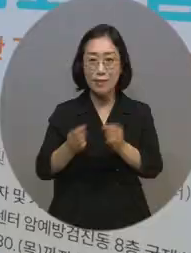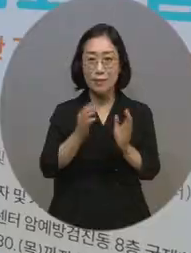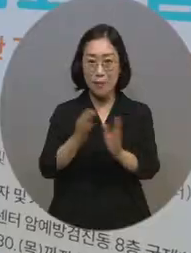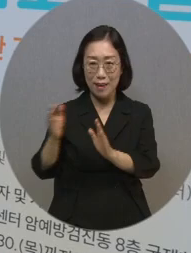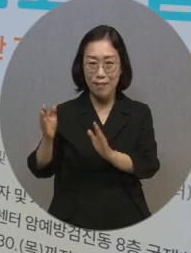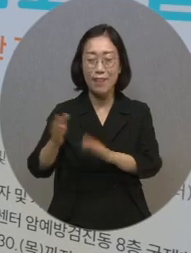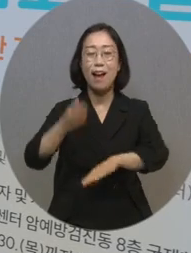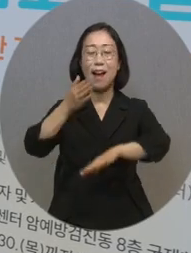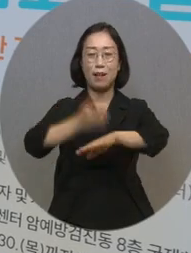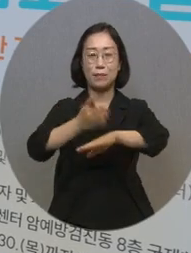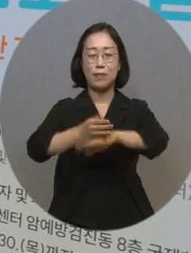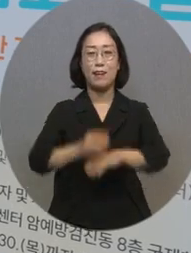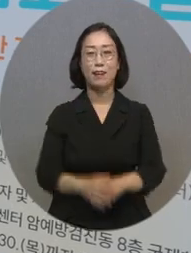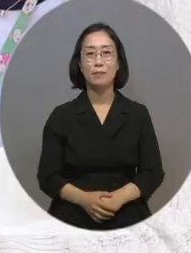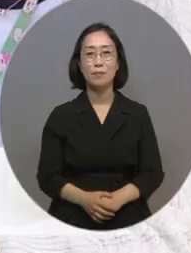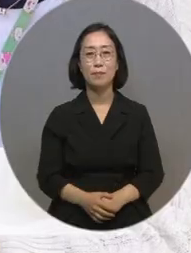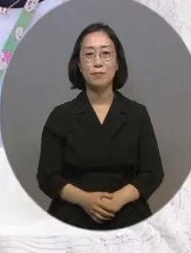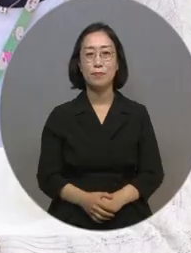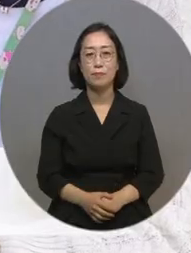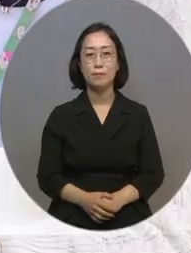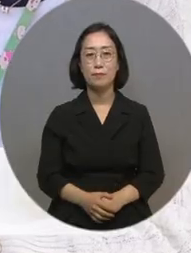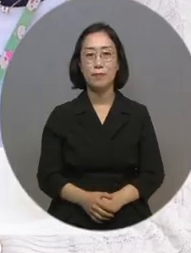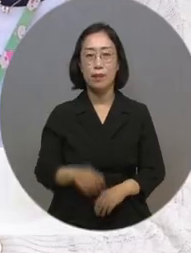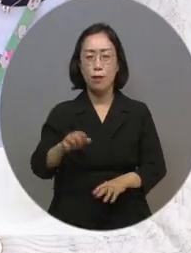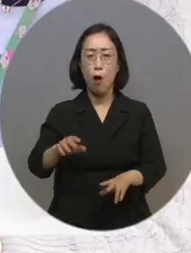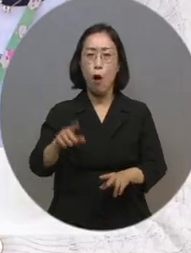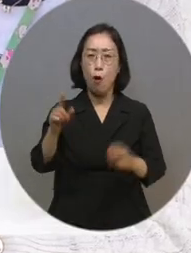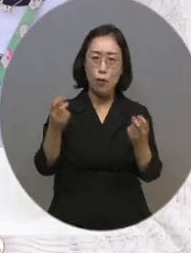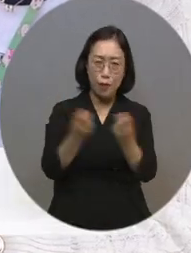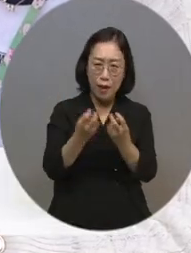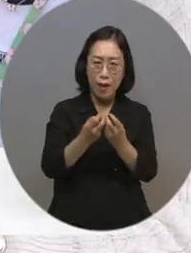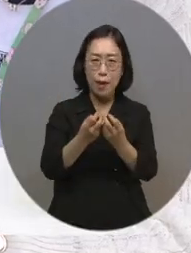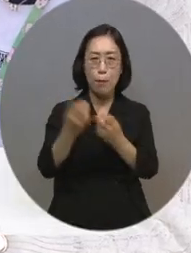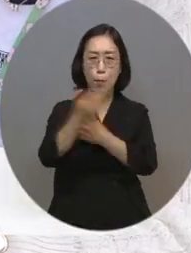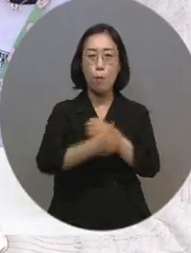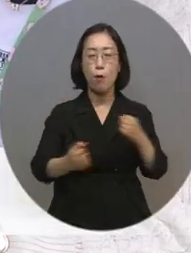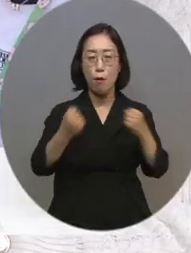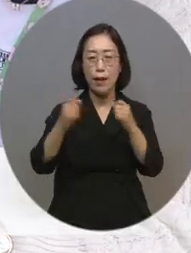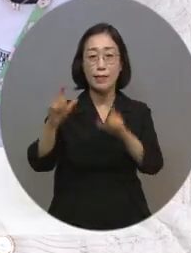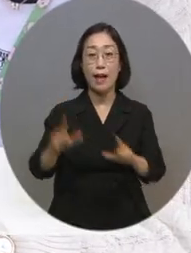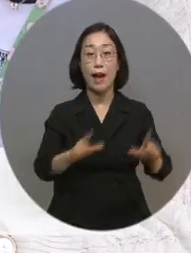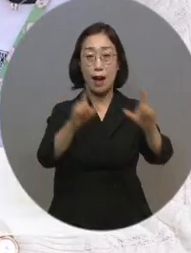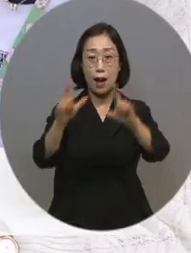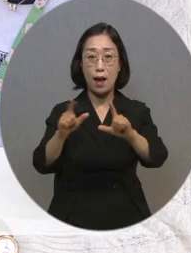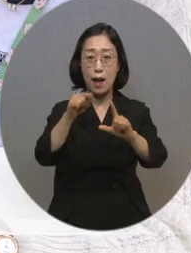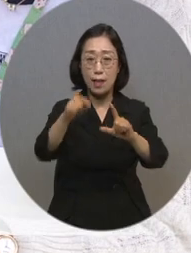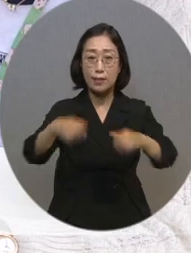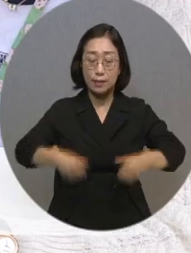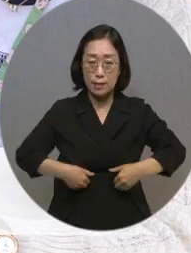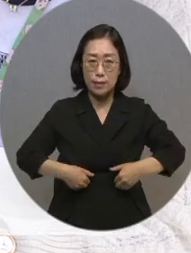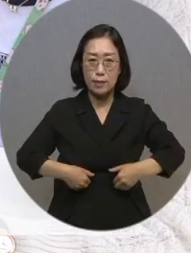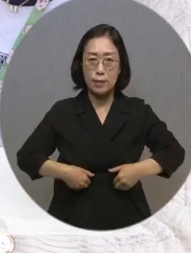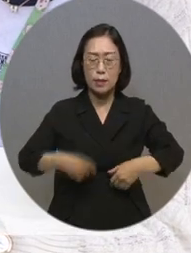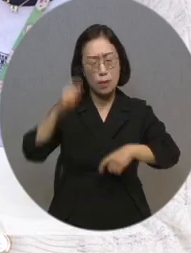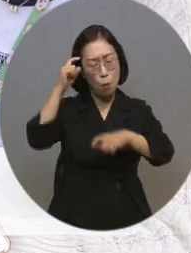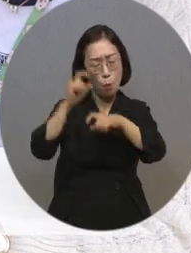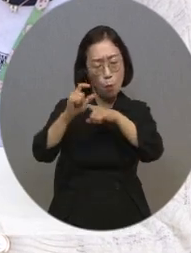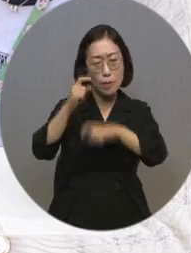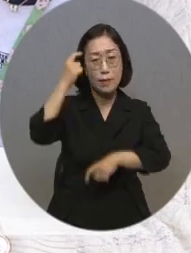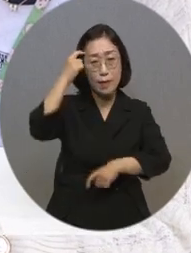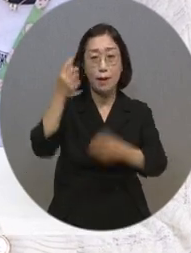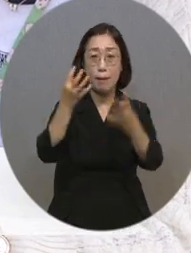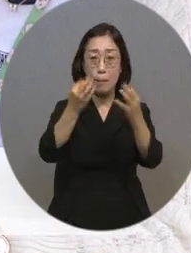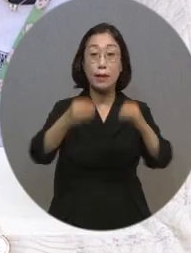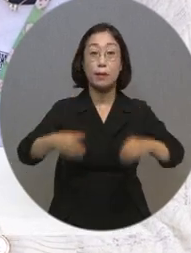감사하고. 이제는 우리가 어떻게 건강하게 살아가야 되는지 충분히 많이 고민하고 살아가는 것